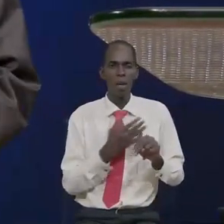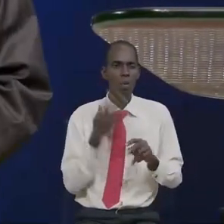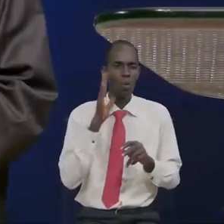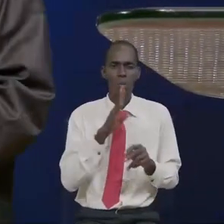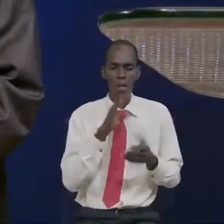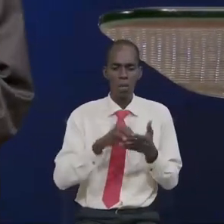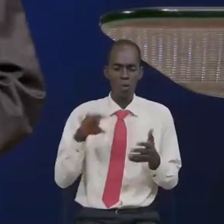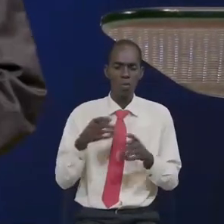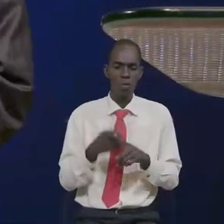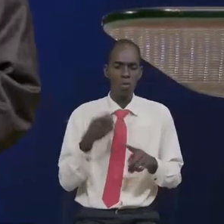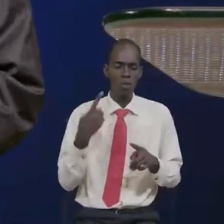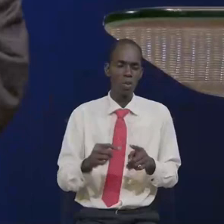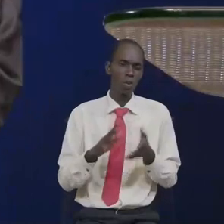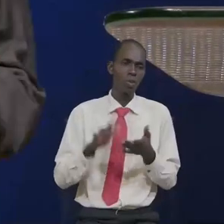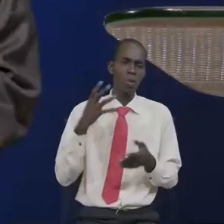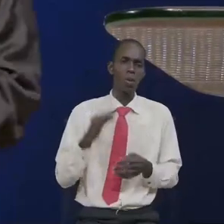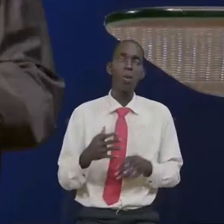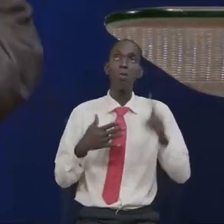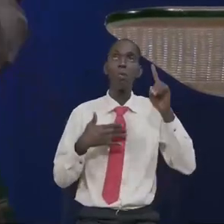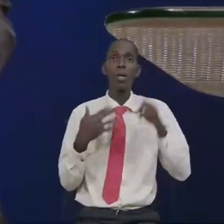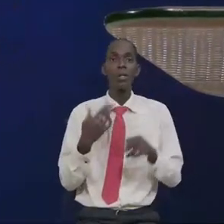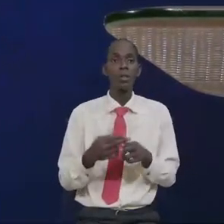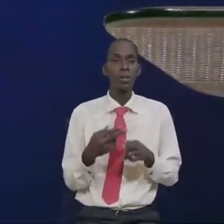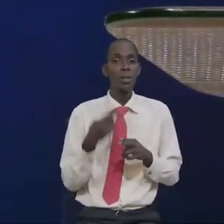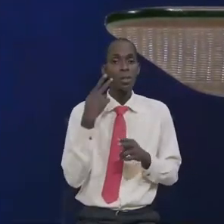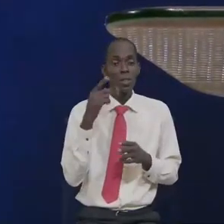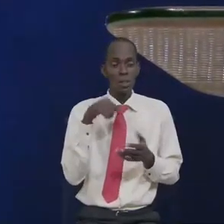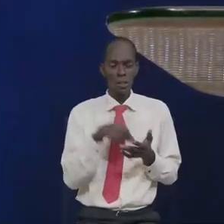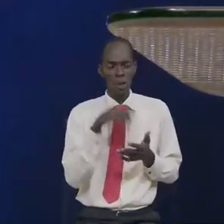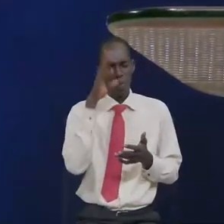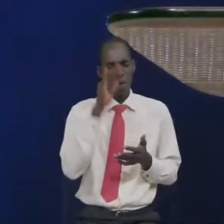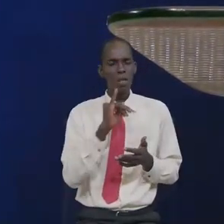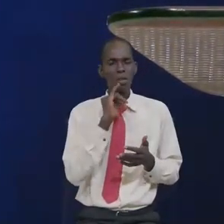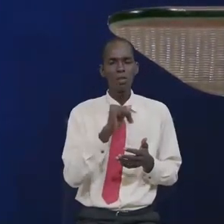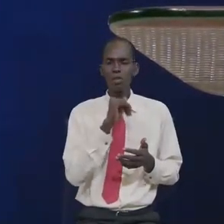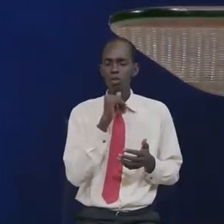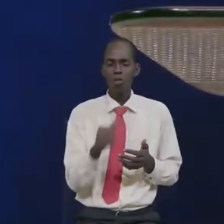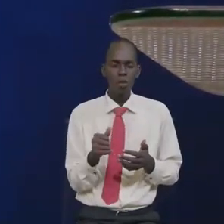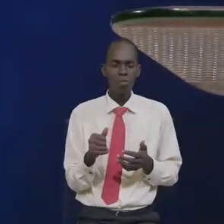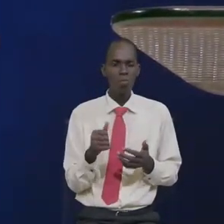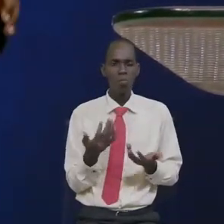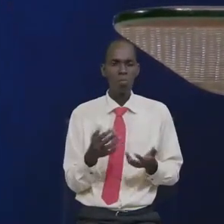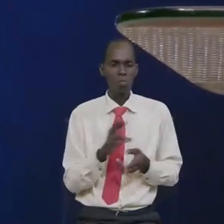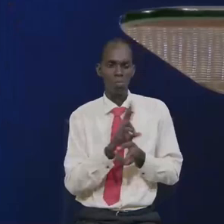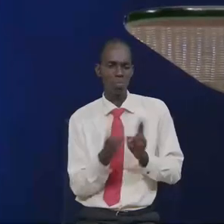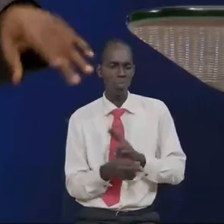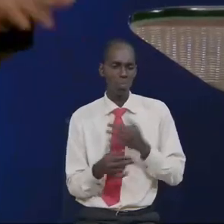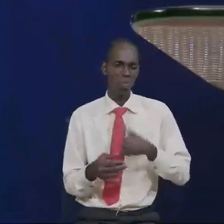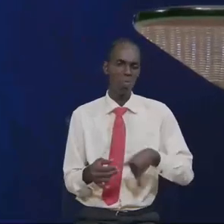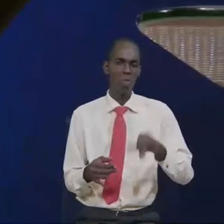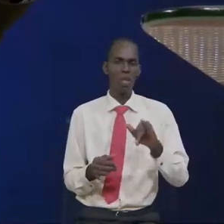nom? L'orgueil est toujours là. L'homme ne s'était pas converti, mais dans sa tête. Alors,